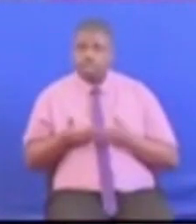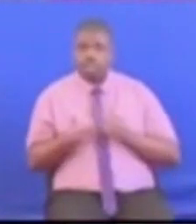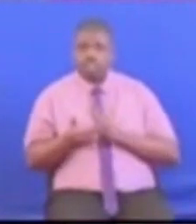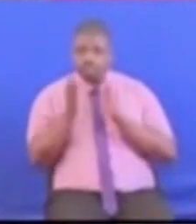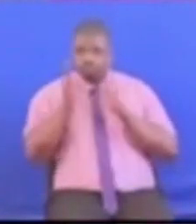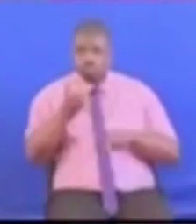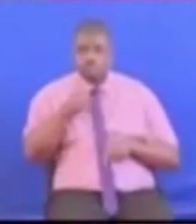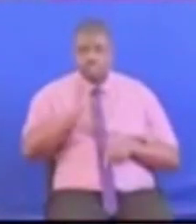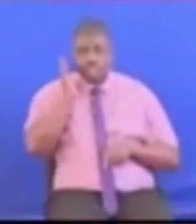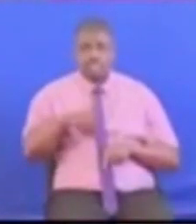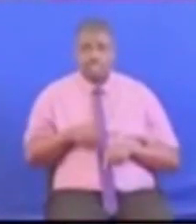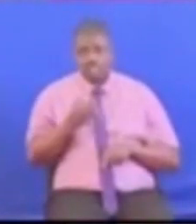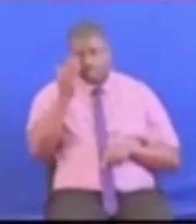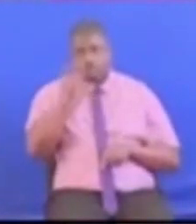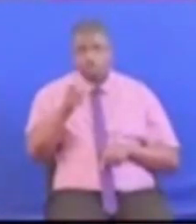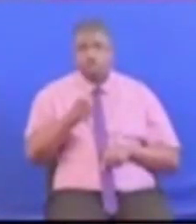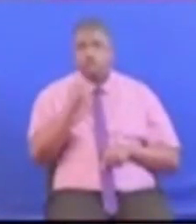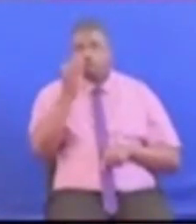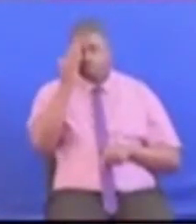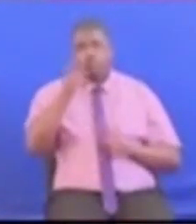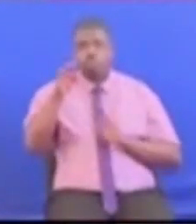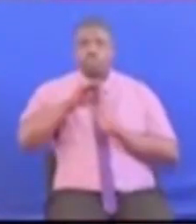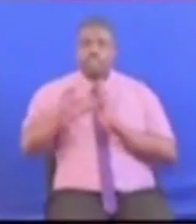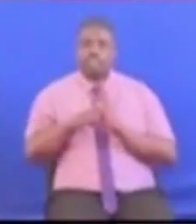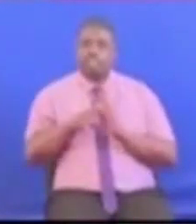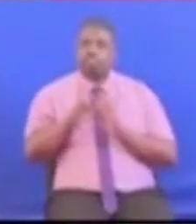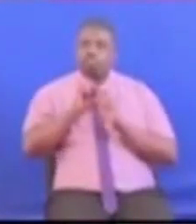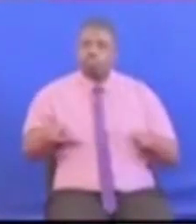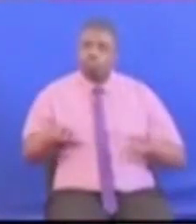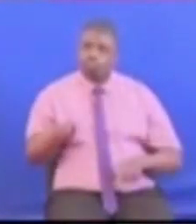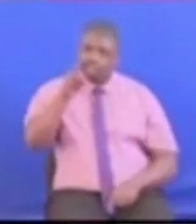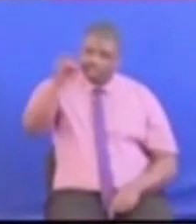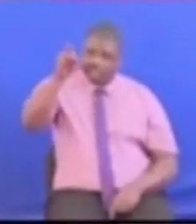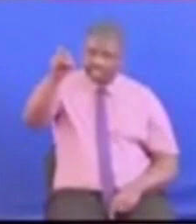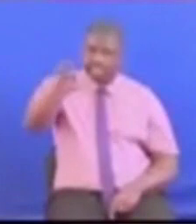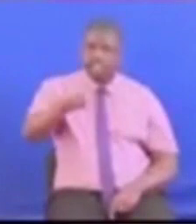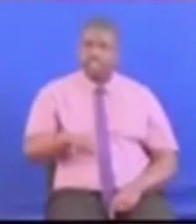wa serikali, anapaswa ajue najua utaratibu kuliko yeye.